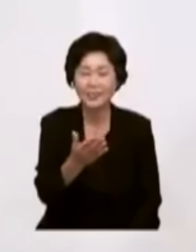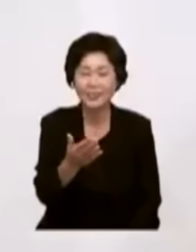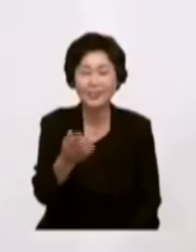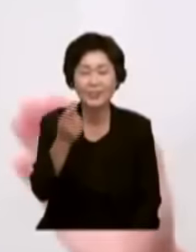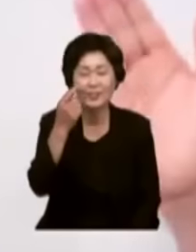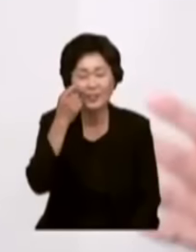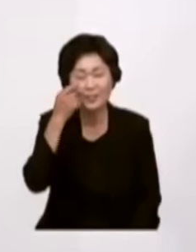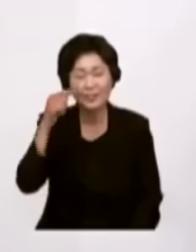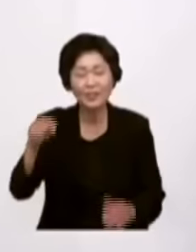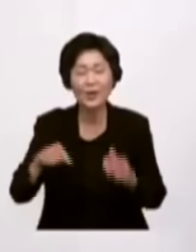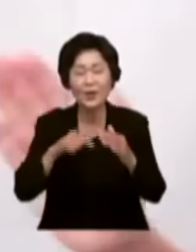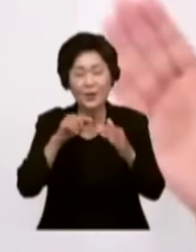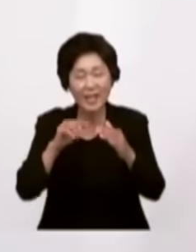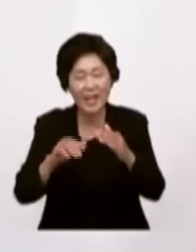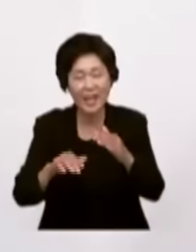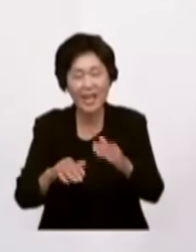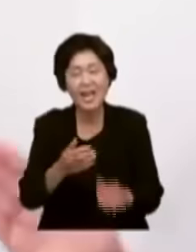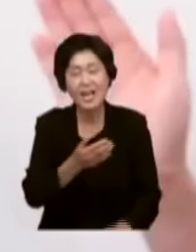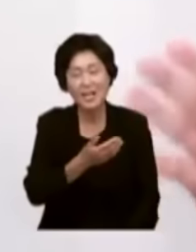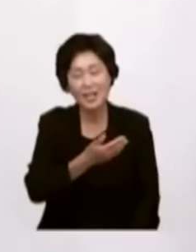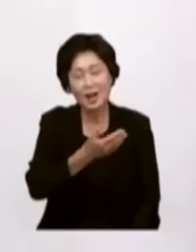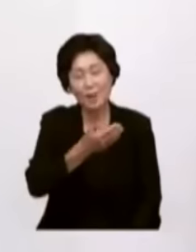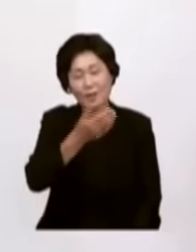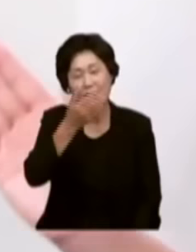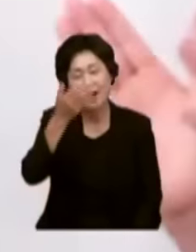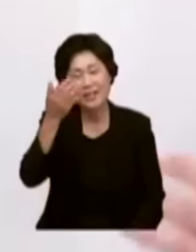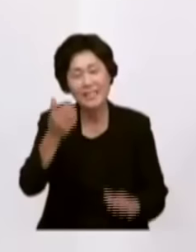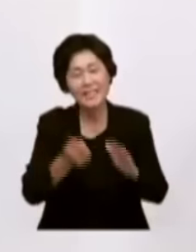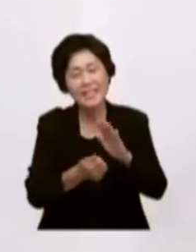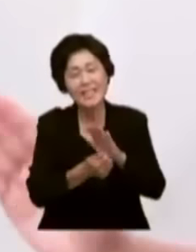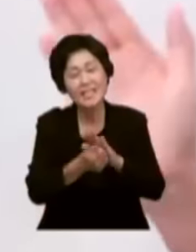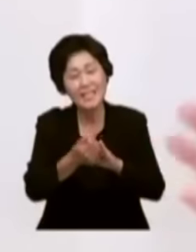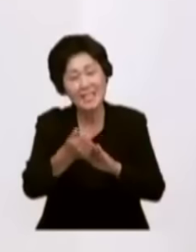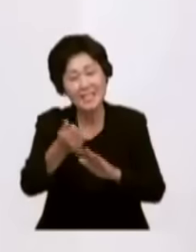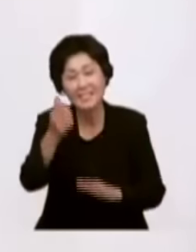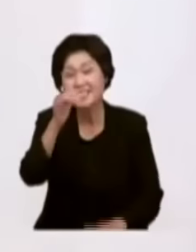당신 눈 속에 여명